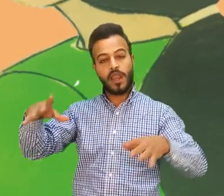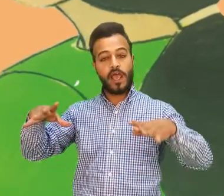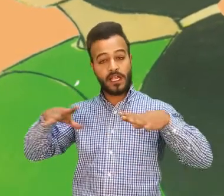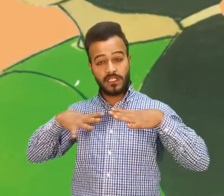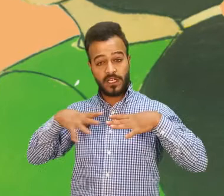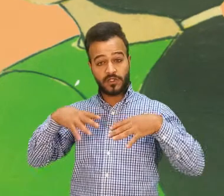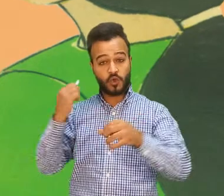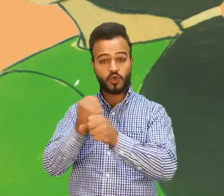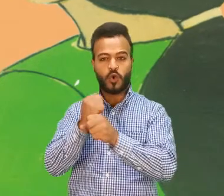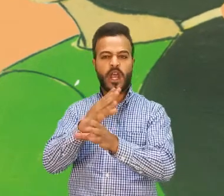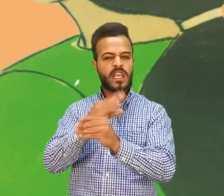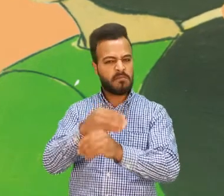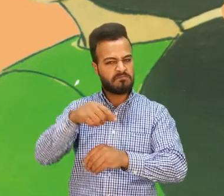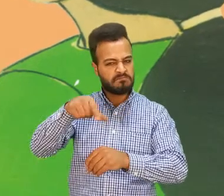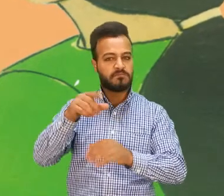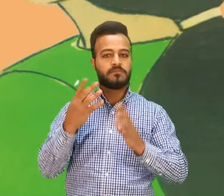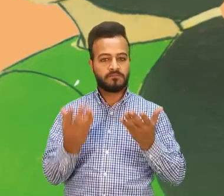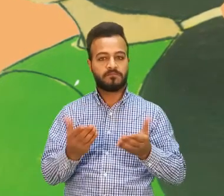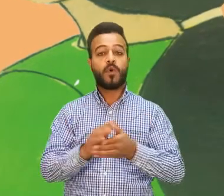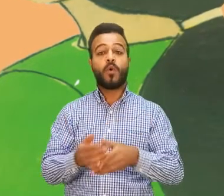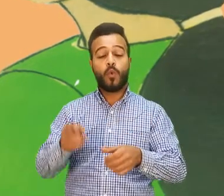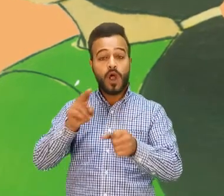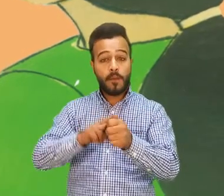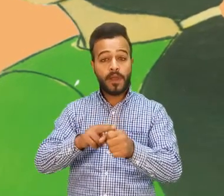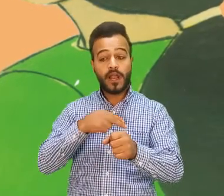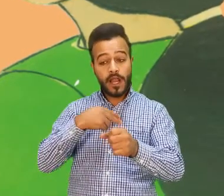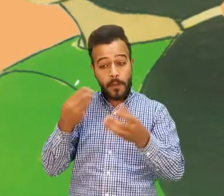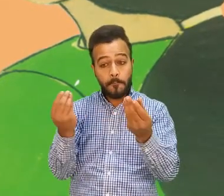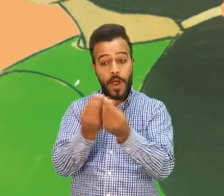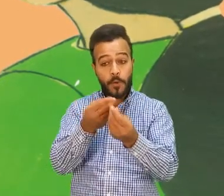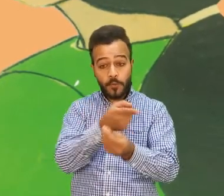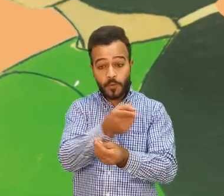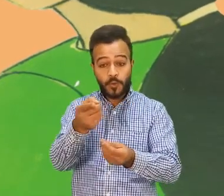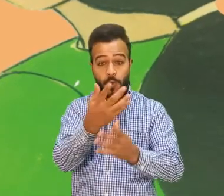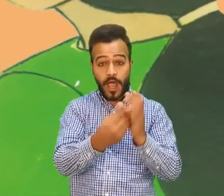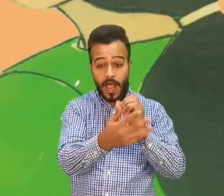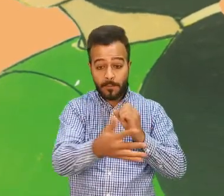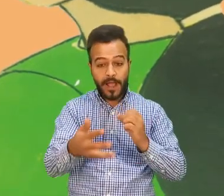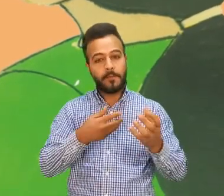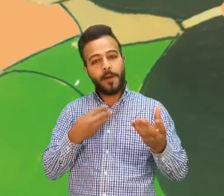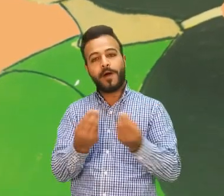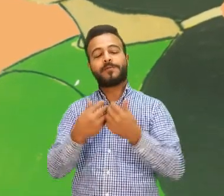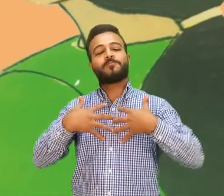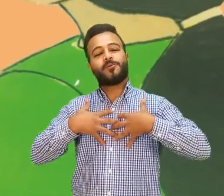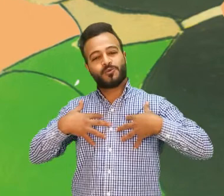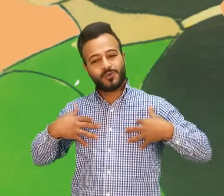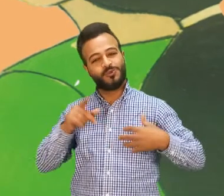من عملي لعدة أيام وسوف نقضي وقتا ممتعا معا.